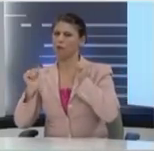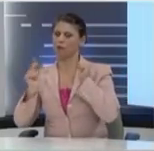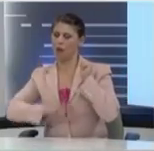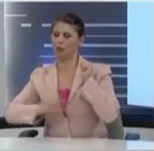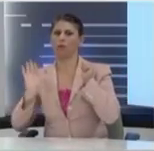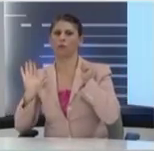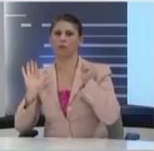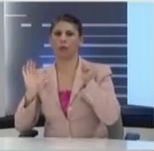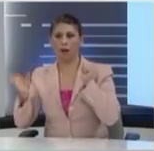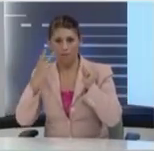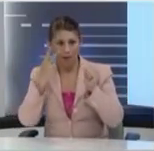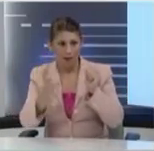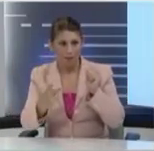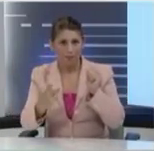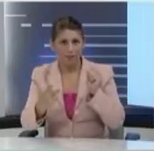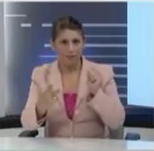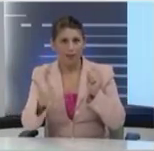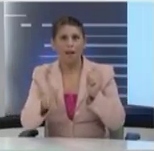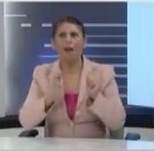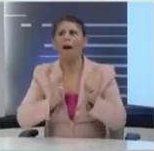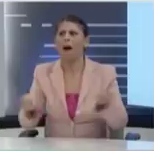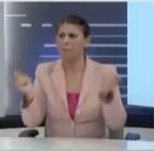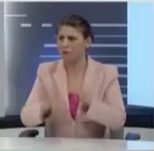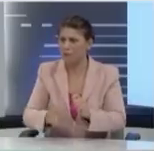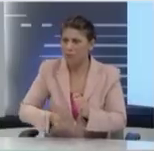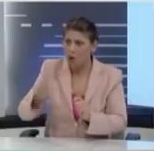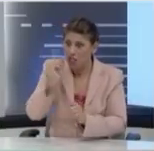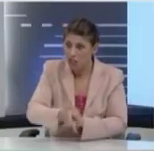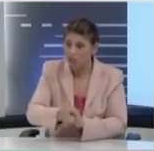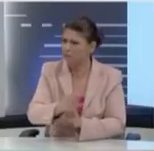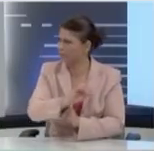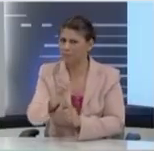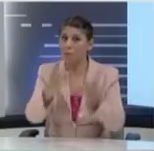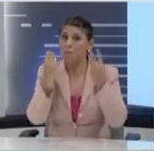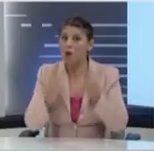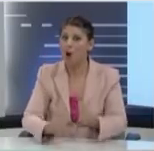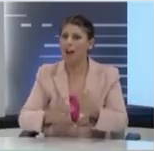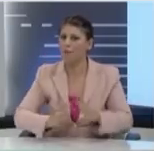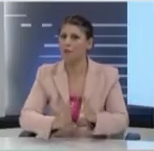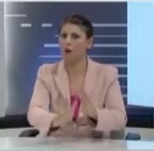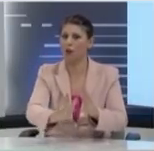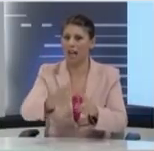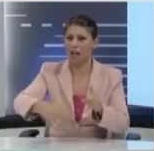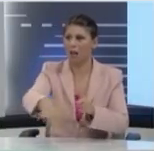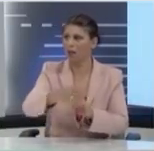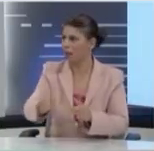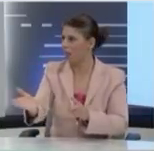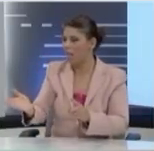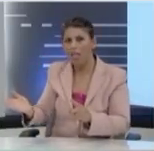βλέπετε ότι δεν διαφαίνεται η πιθανότητα να πάνε τα πράγματα χειρότερα για το λαό, αλλά πηγαίνουν καλύτερα,